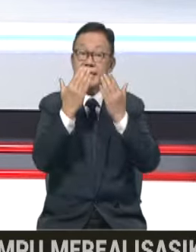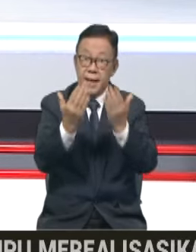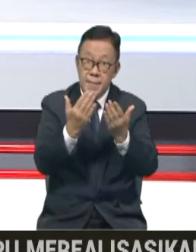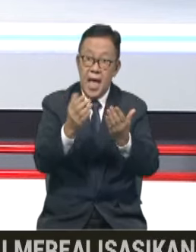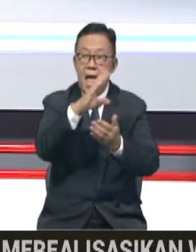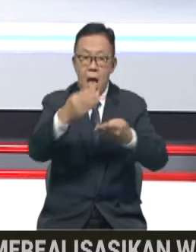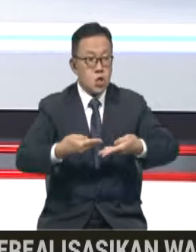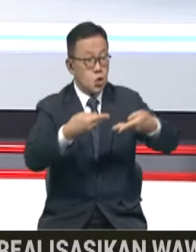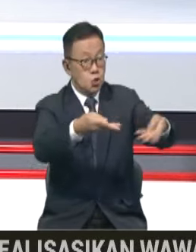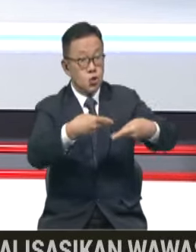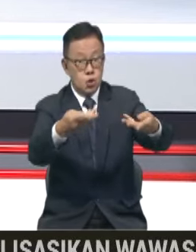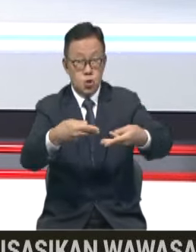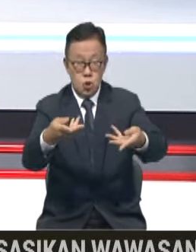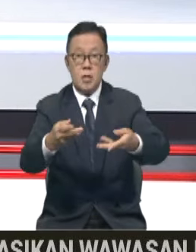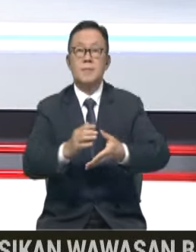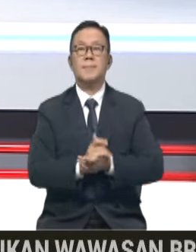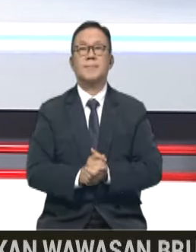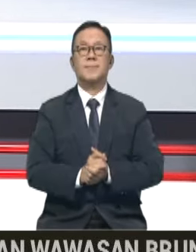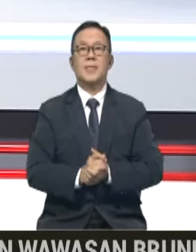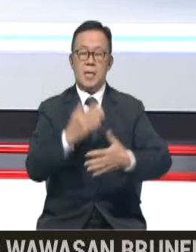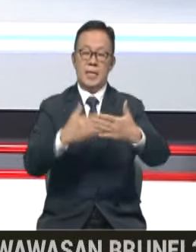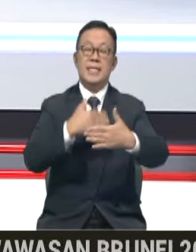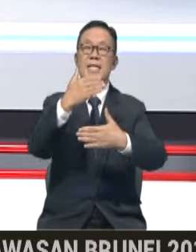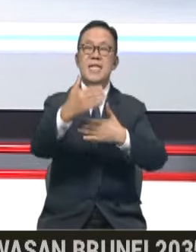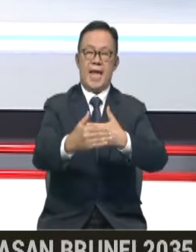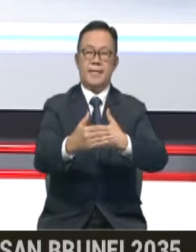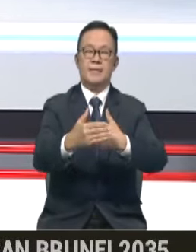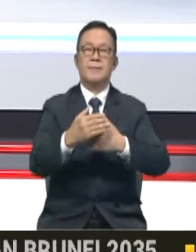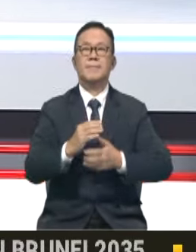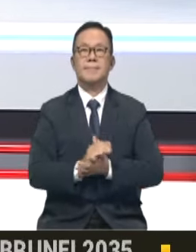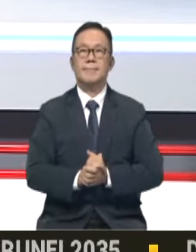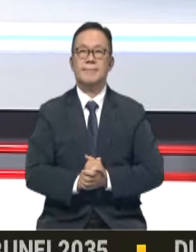dan penyampaian cenderamata. Ikuti bahan beritanya selepas ini.